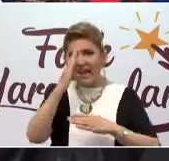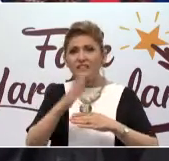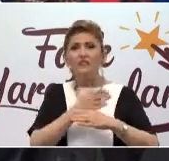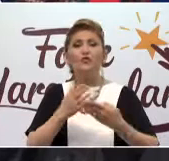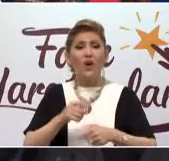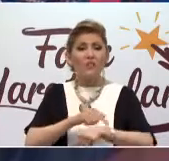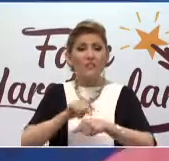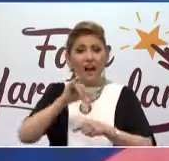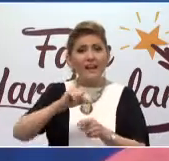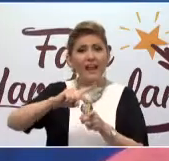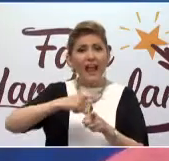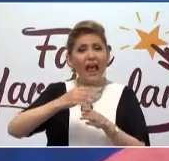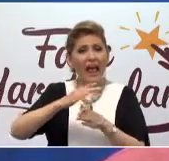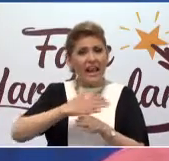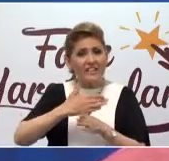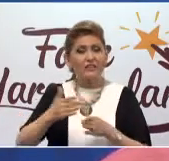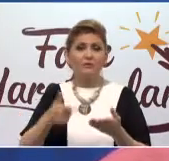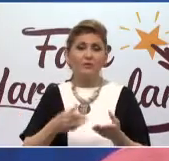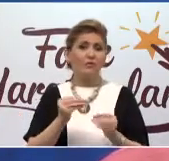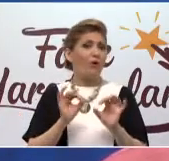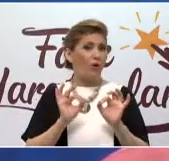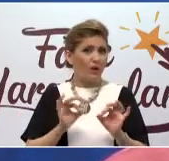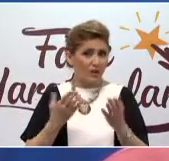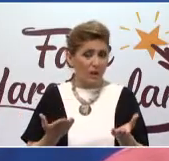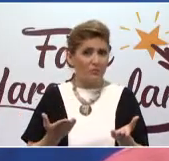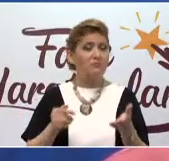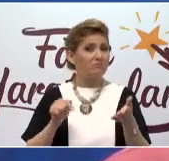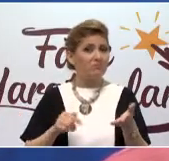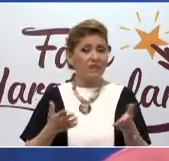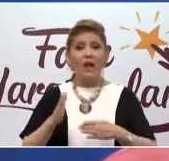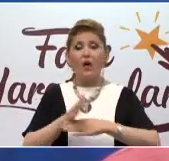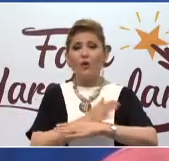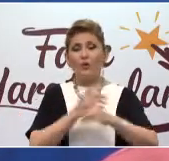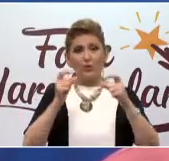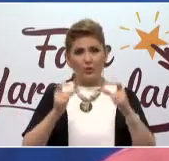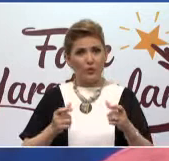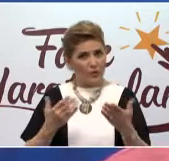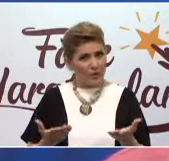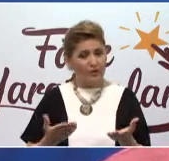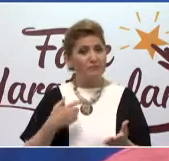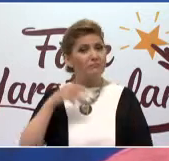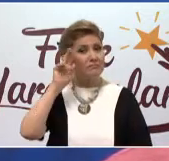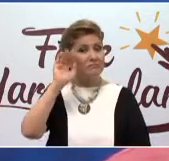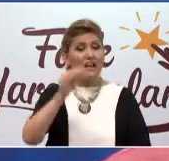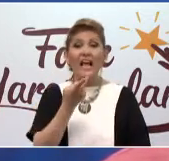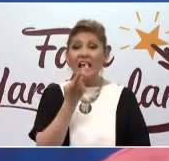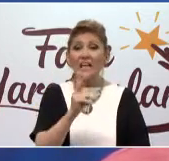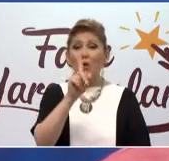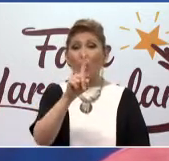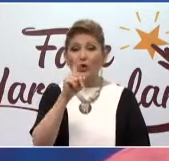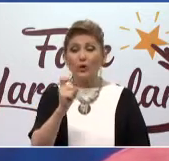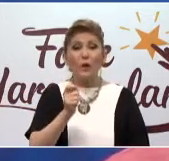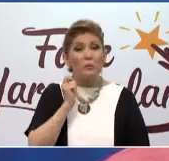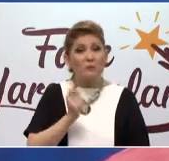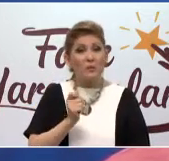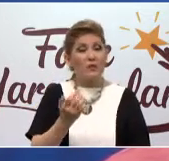eşitliğinin sağlanmasında dediğiniz gibi çok güçlü bir araç. Hani bu kapsamda ülkemizde tabii ki umudumuz 2019'da zorunlu